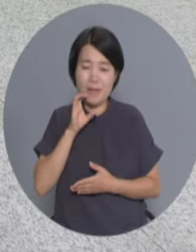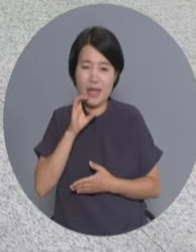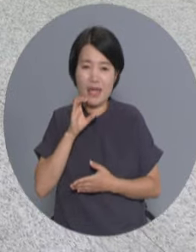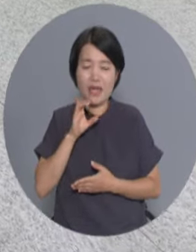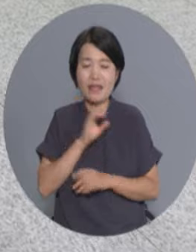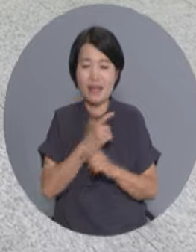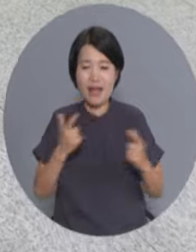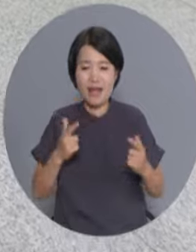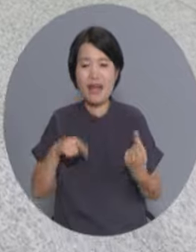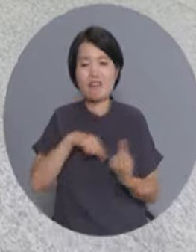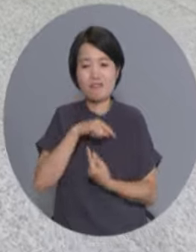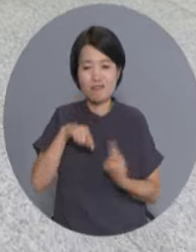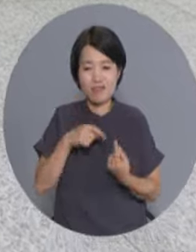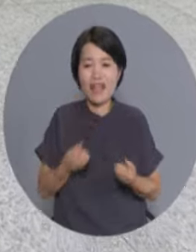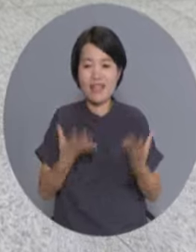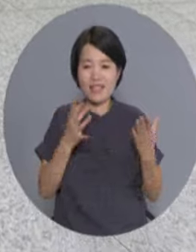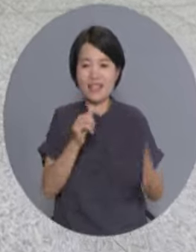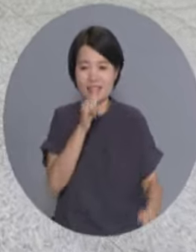행사도 마련됐습니다.